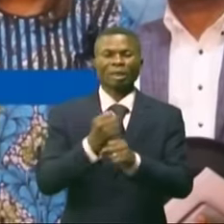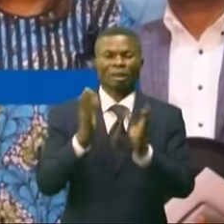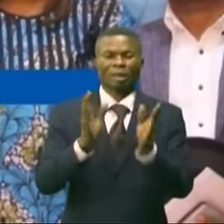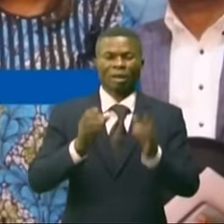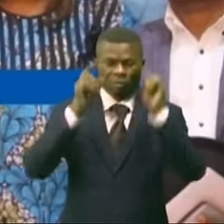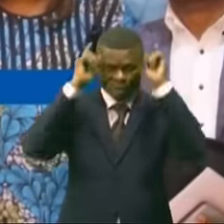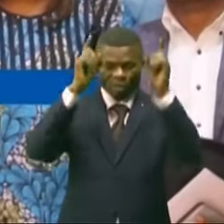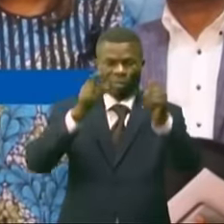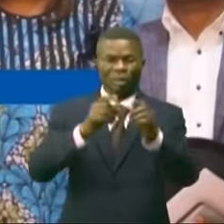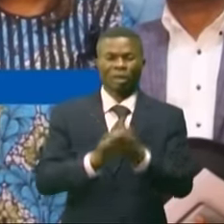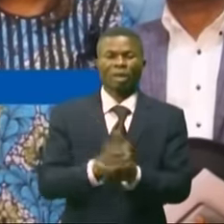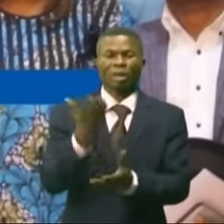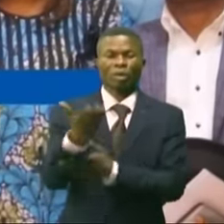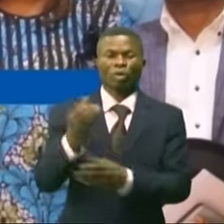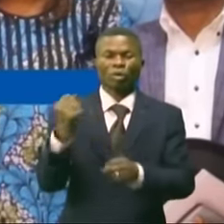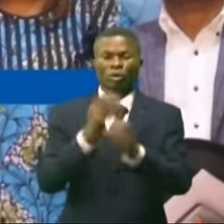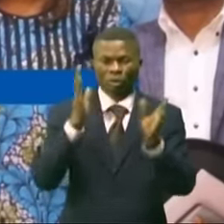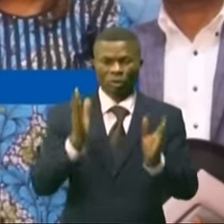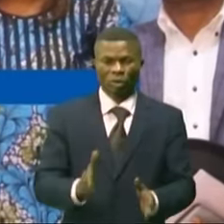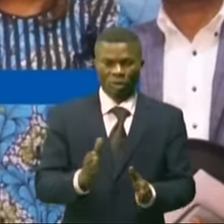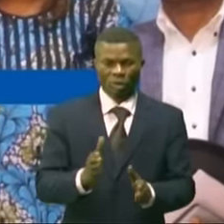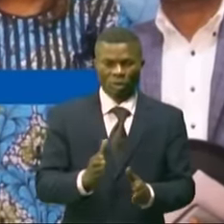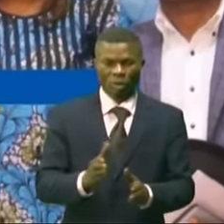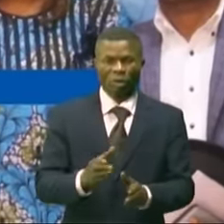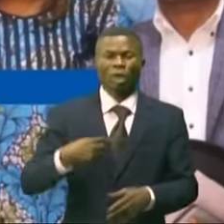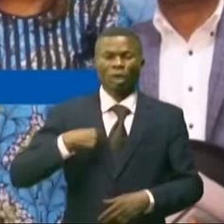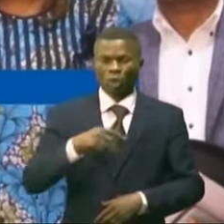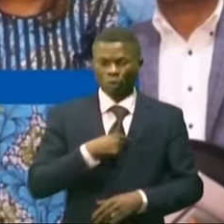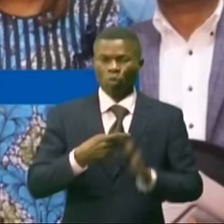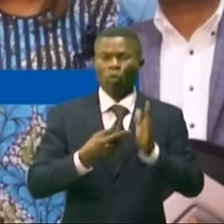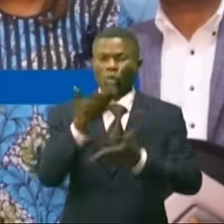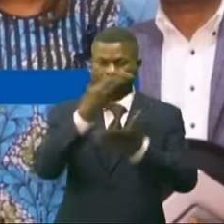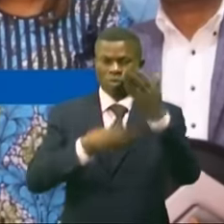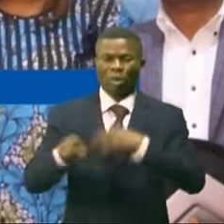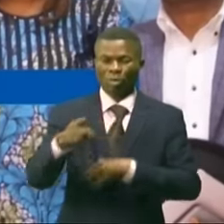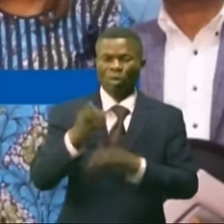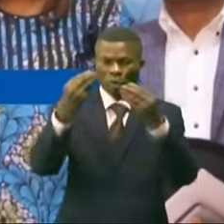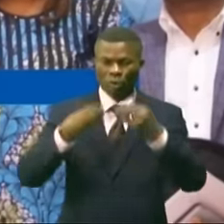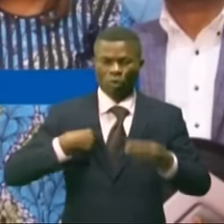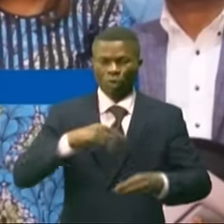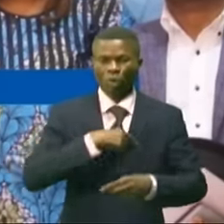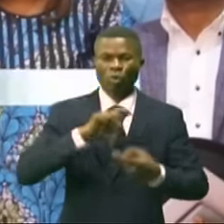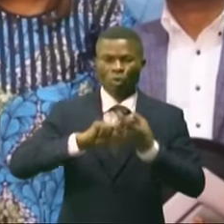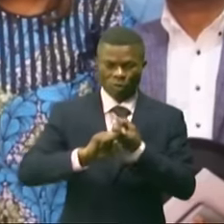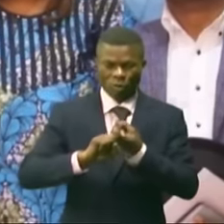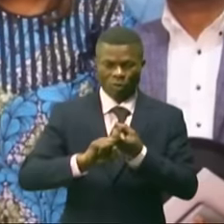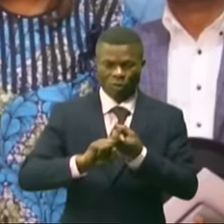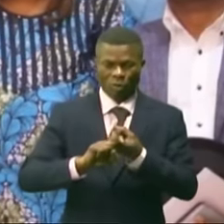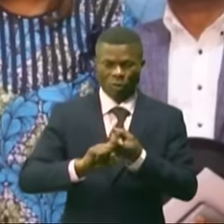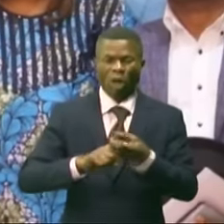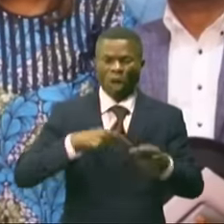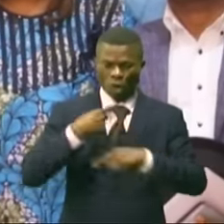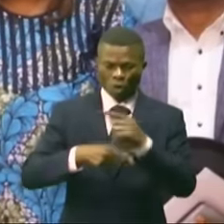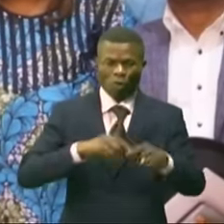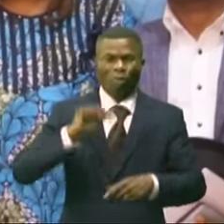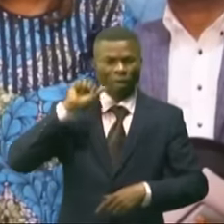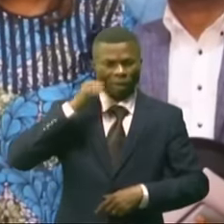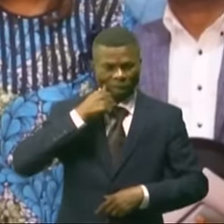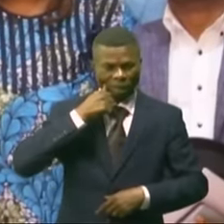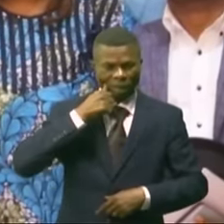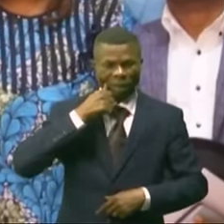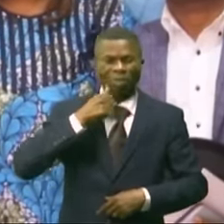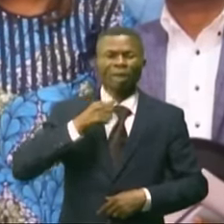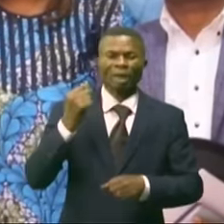demandons aux agents nous sommes leurs représentants qui nous fassent confiance qu'il reprennent de demain le